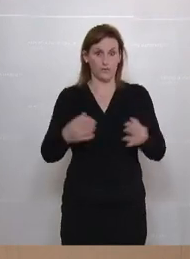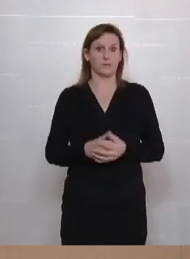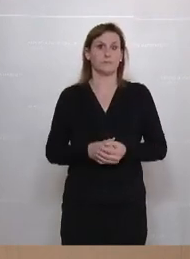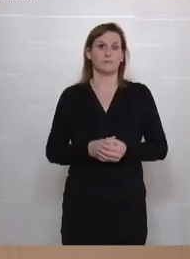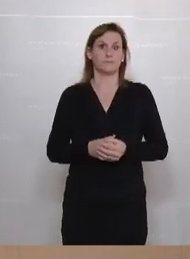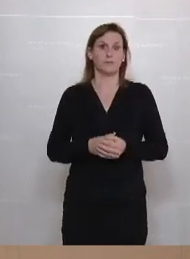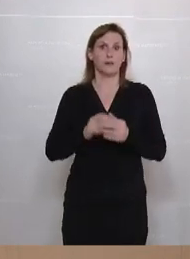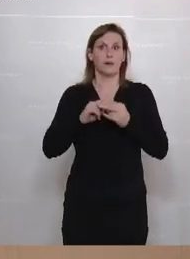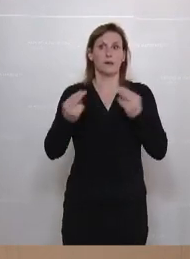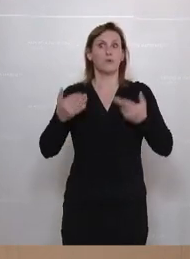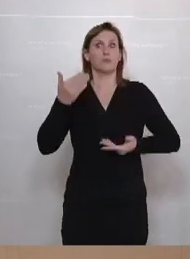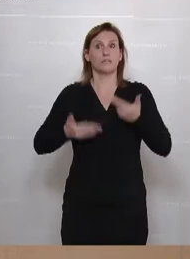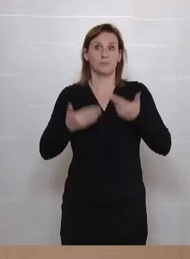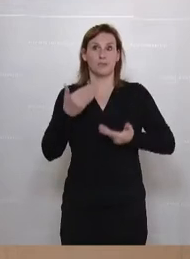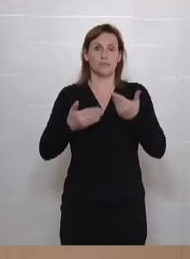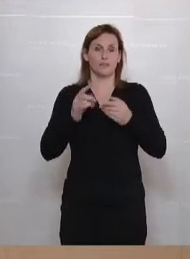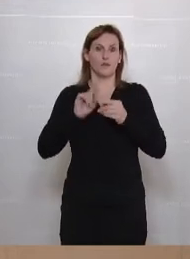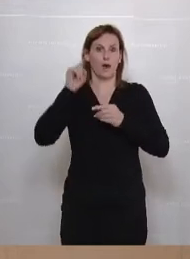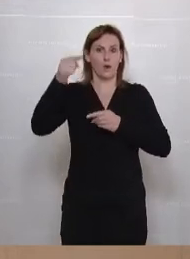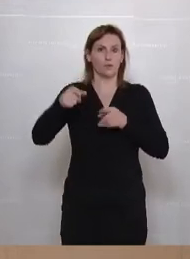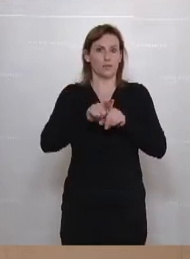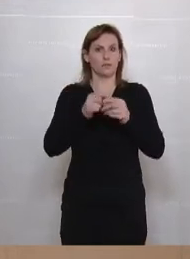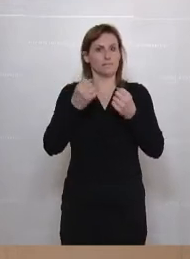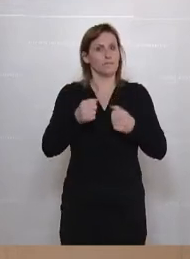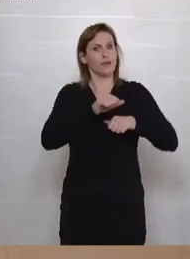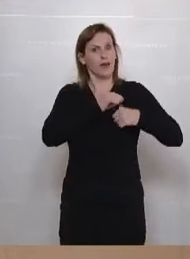Der Herr Bundesminister für Äußeres, ich darf ihn recht herzlich